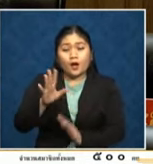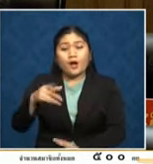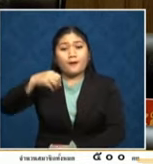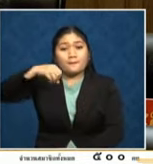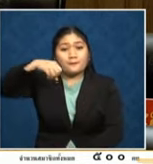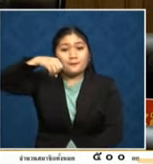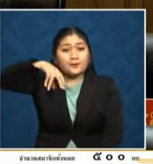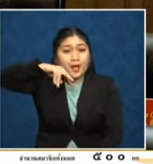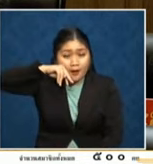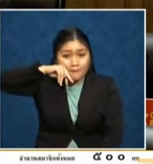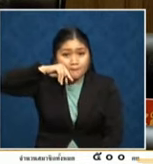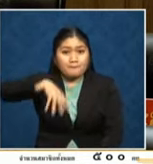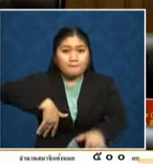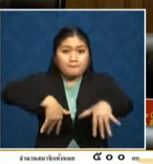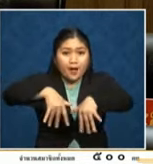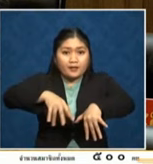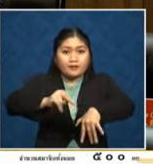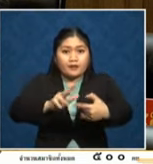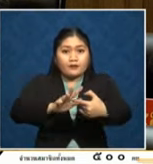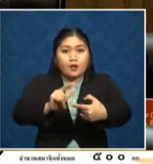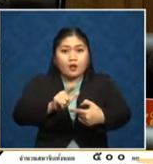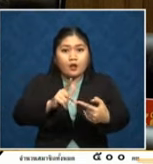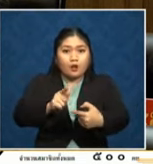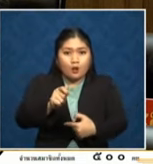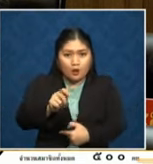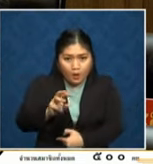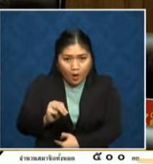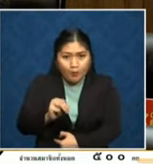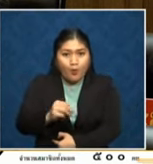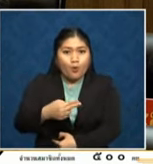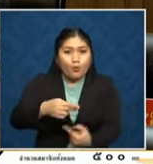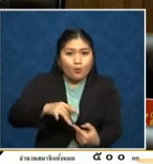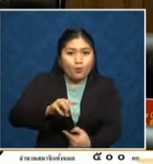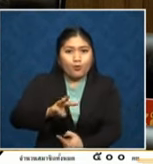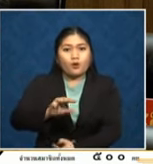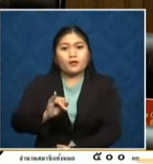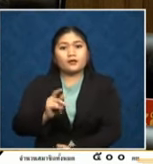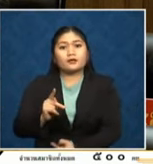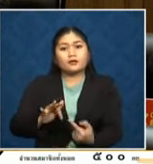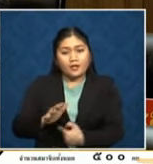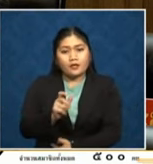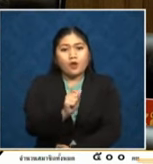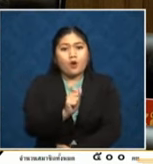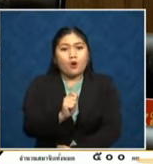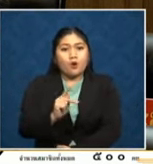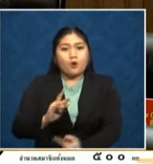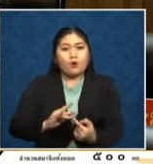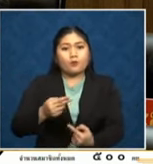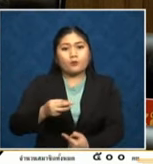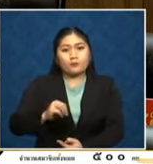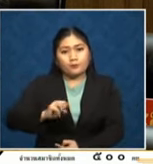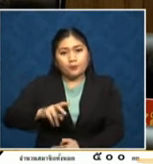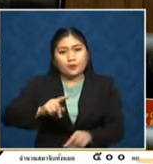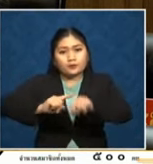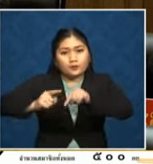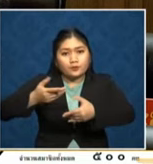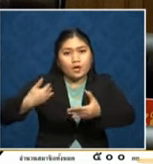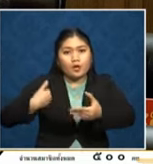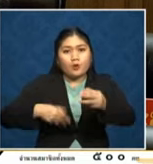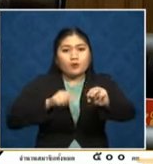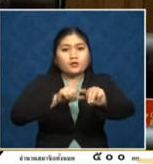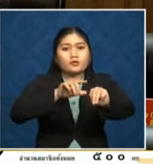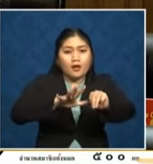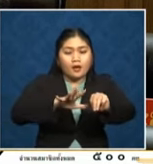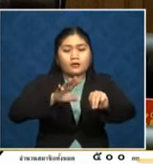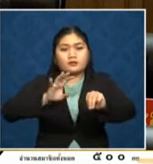านบ้านในล้อมบ้านควนกรวดบ้านห้วยไก่บ้านออกเหมืองบ้านปรังหมู่ในพื้นที่หมู่ที่5